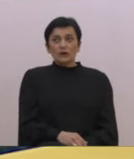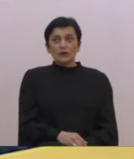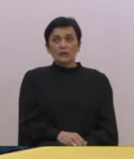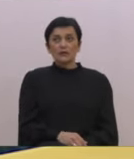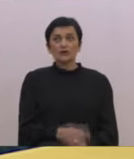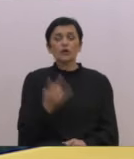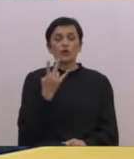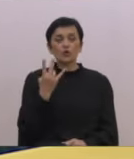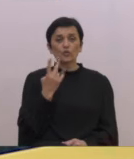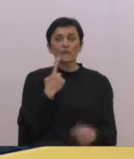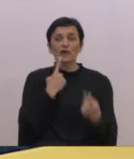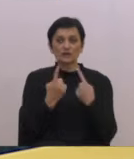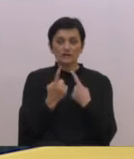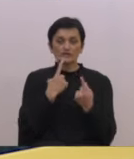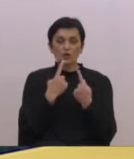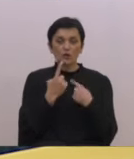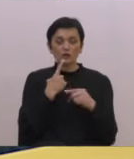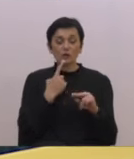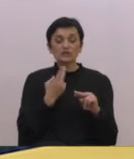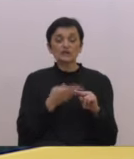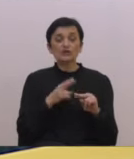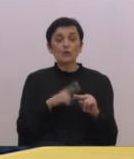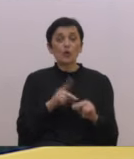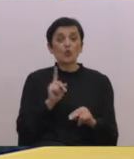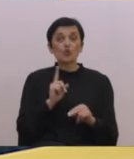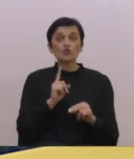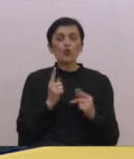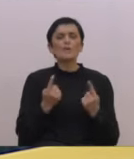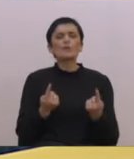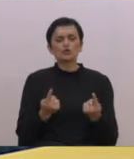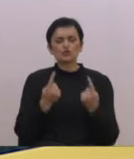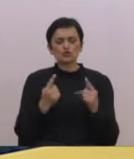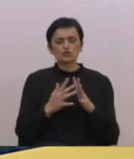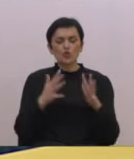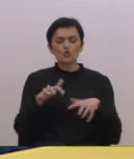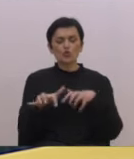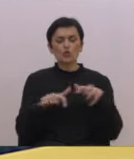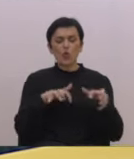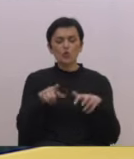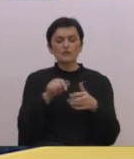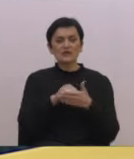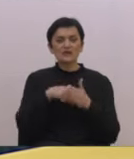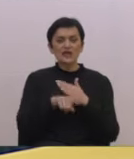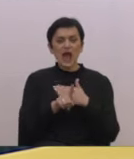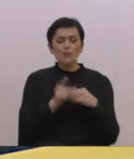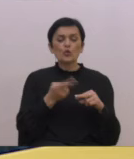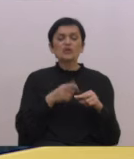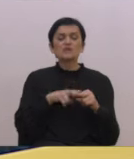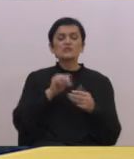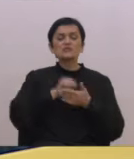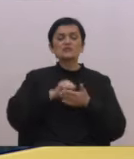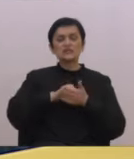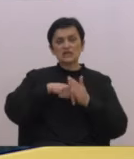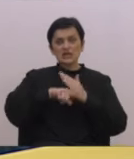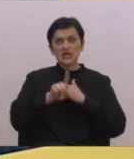აქ უნდა საუბრობდეთ იმაზე, რომ ტოტალური კორუფციის გამო და იმის გამო,